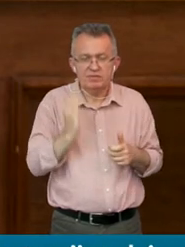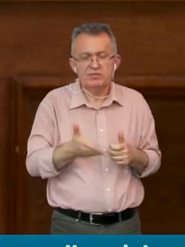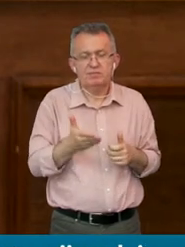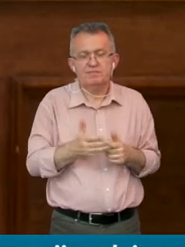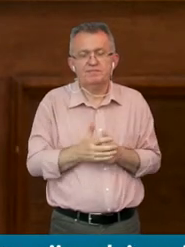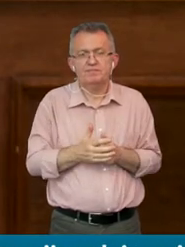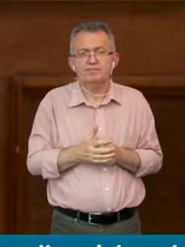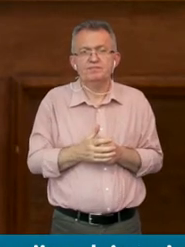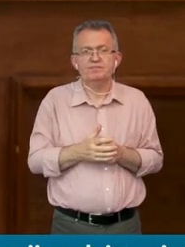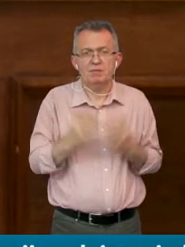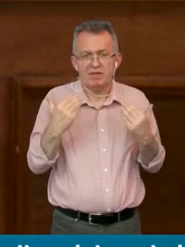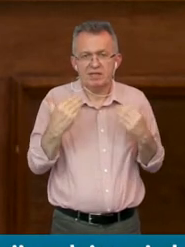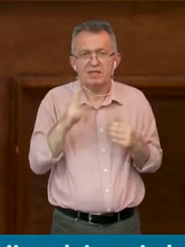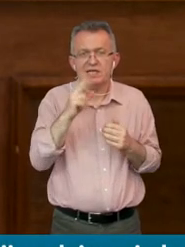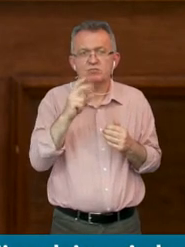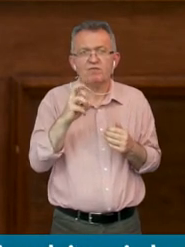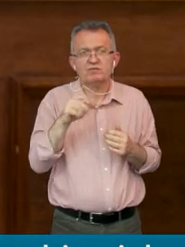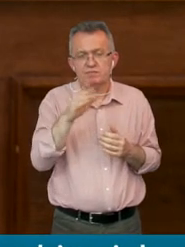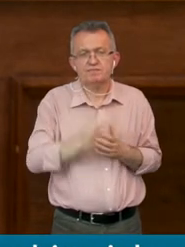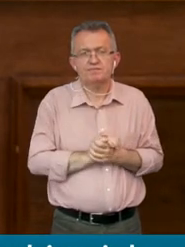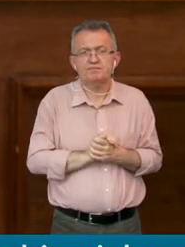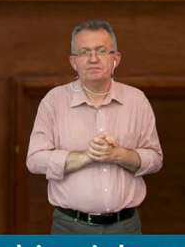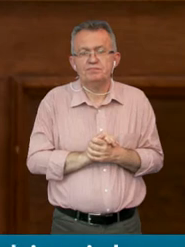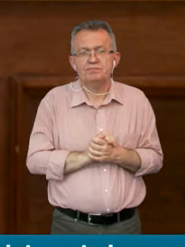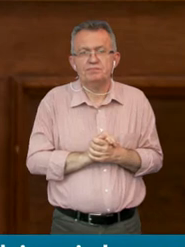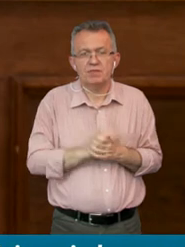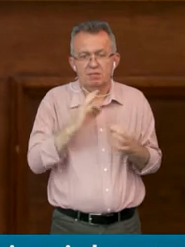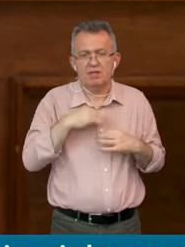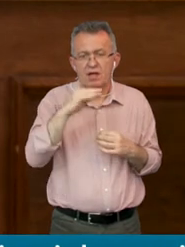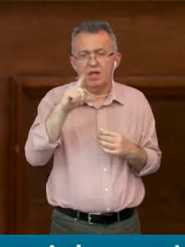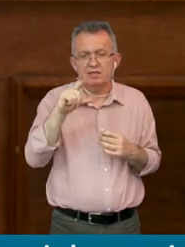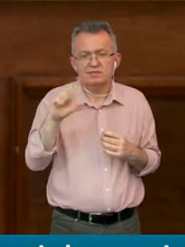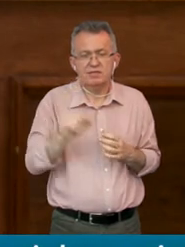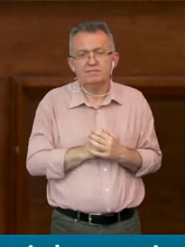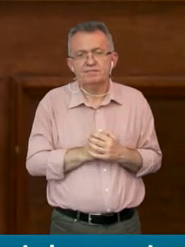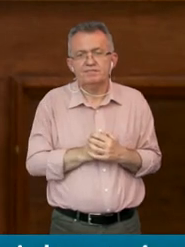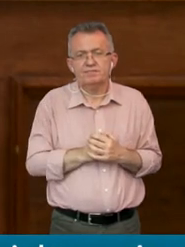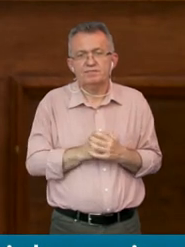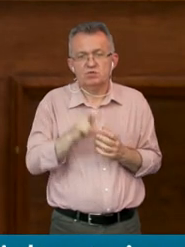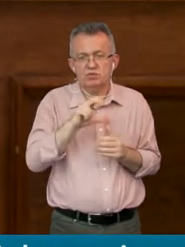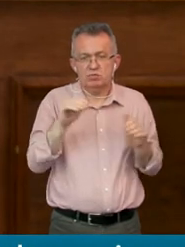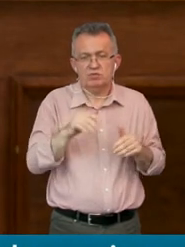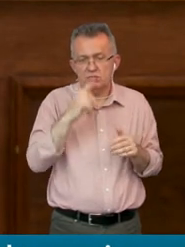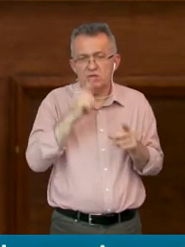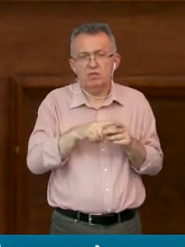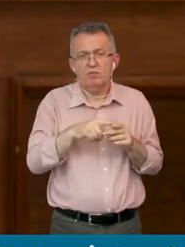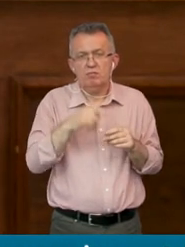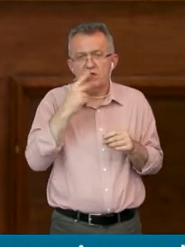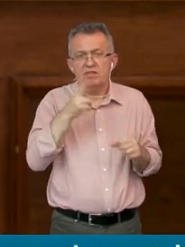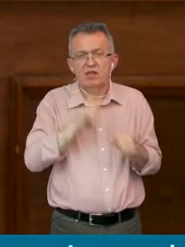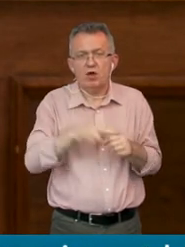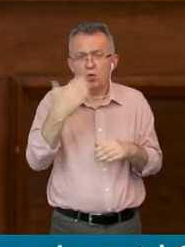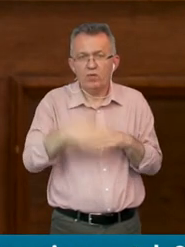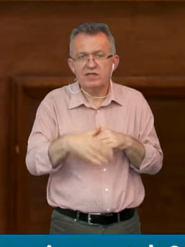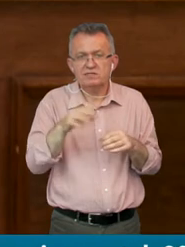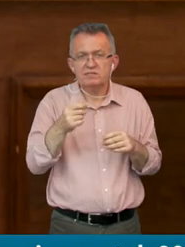mamy w Parku Kasprowicza. Pani Eliza, czy mógłby Pan podać orientacyjnie daty końca